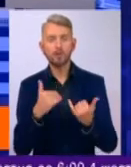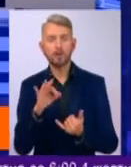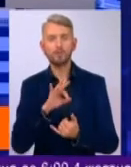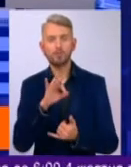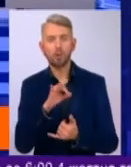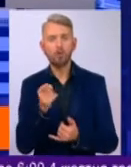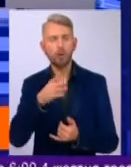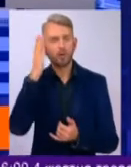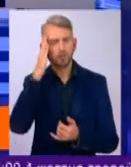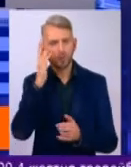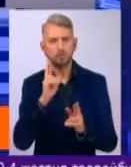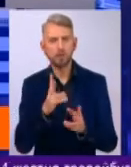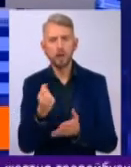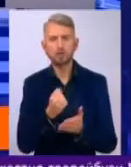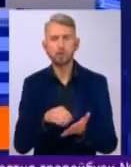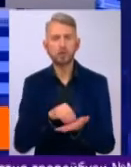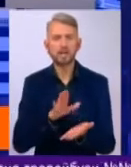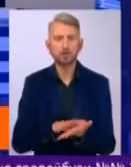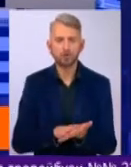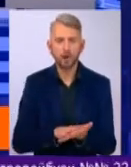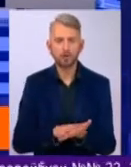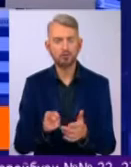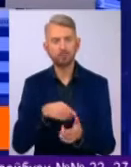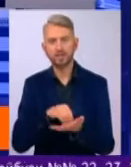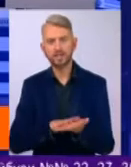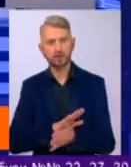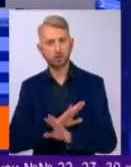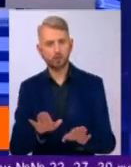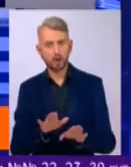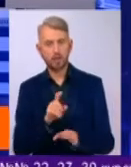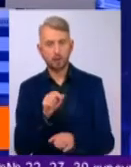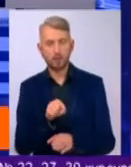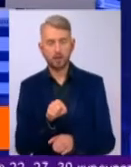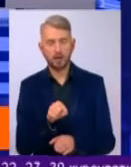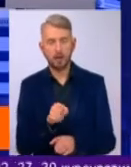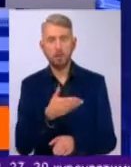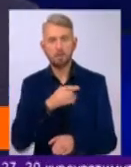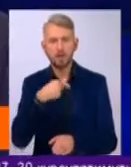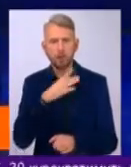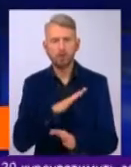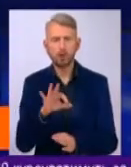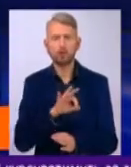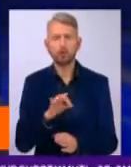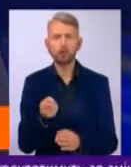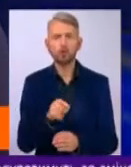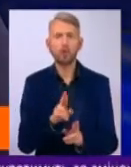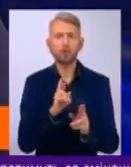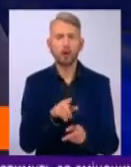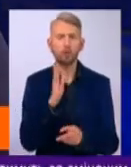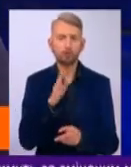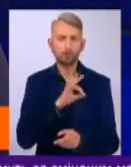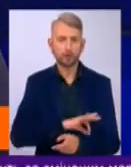той спосіб, як ту зброю зареєструвати чи не зареєструвати, тобто за оцей шлях. Ми зараз не говоримо відносно того, як її